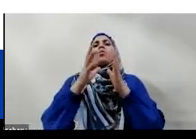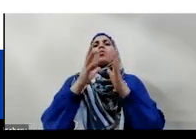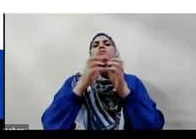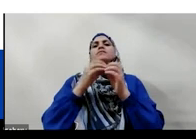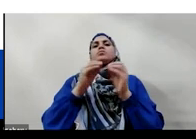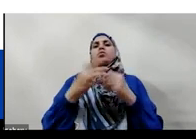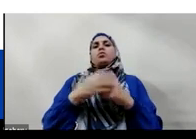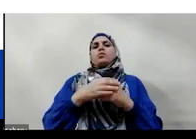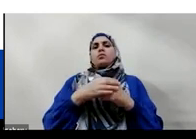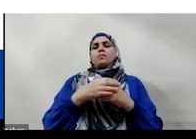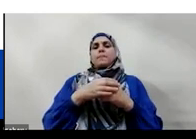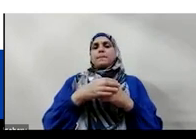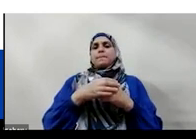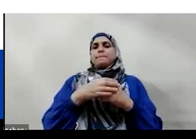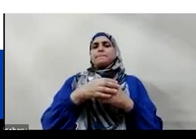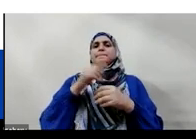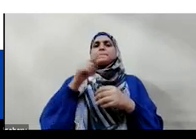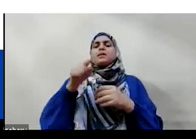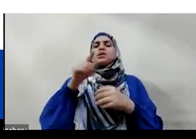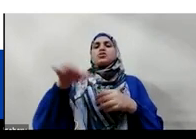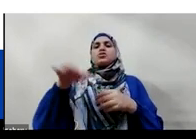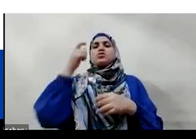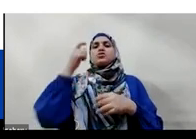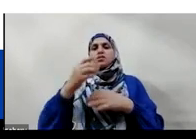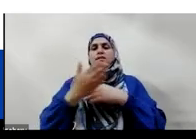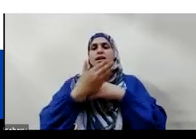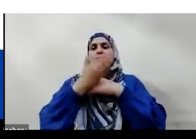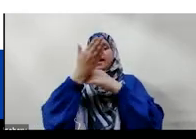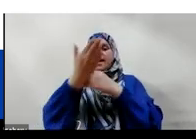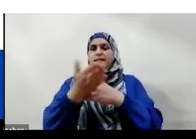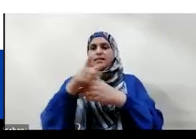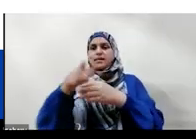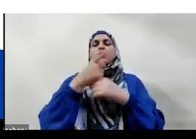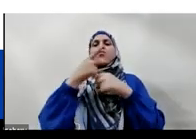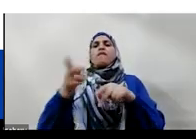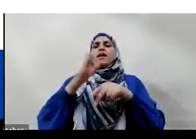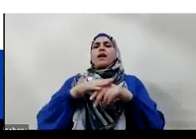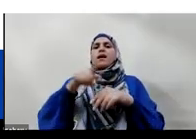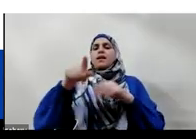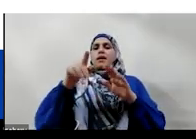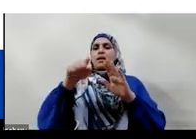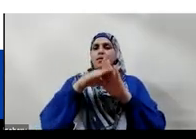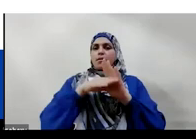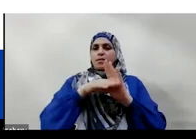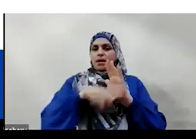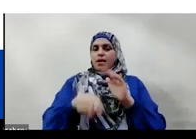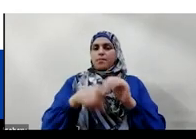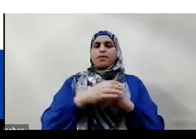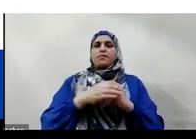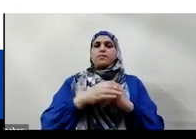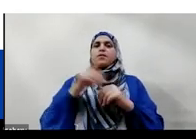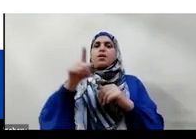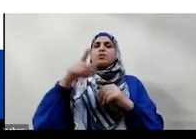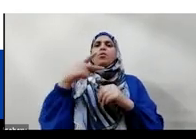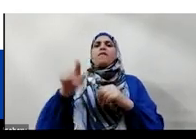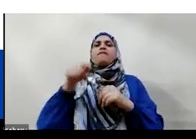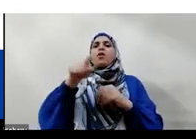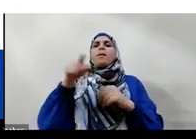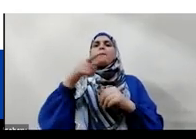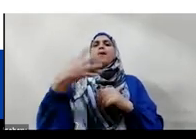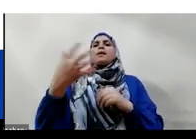إنه حضراتكم كمتقدمين بت Authorize الـ Fulbright Program والـ Administrative Agency إن هم من ياخدوا كل